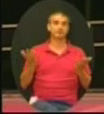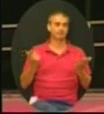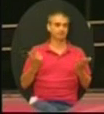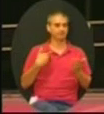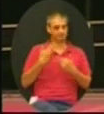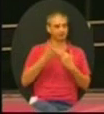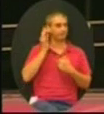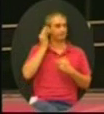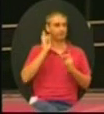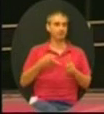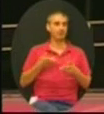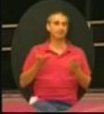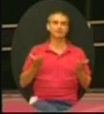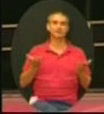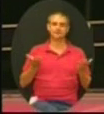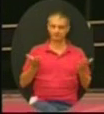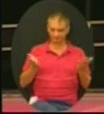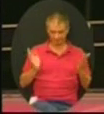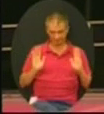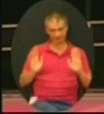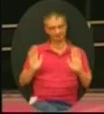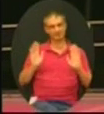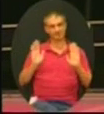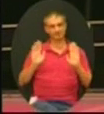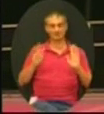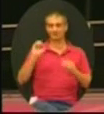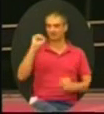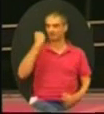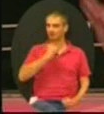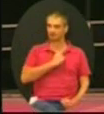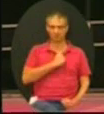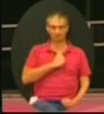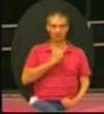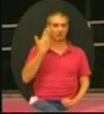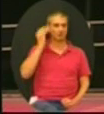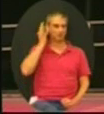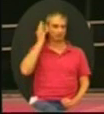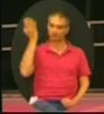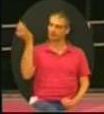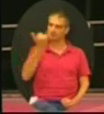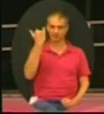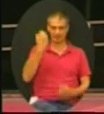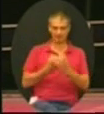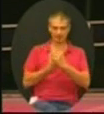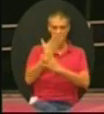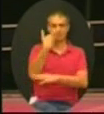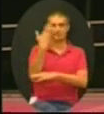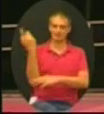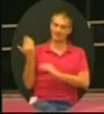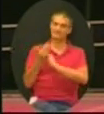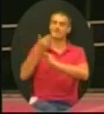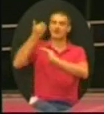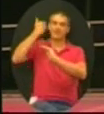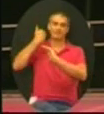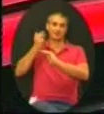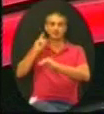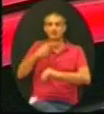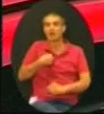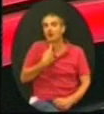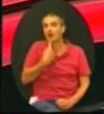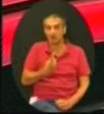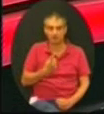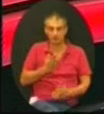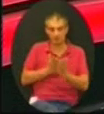התקדמתי, יש נשים. בואי, אני חושבת שבציונות הדתית היו נשים מאז קום המדינה וגם לפני. זה נכון. צריך גם